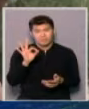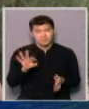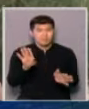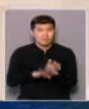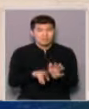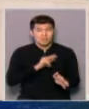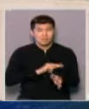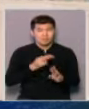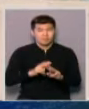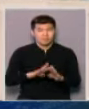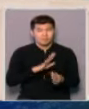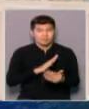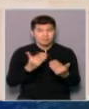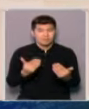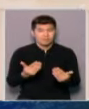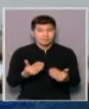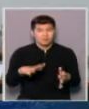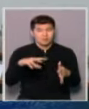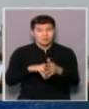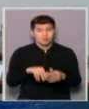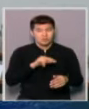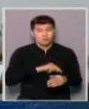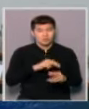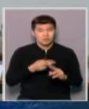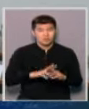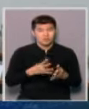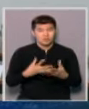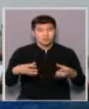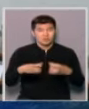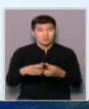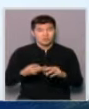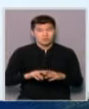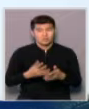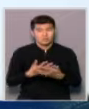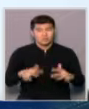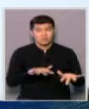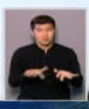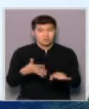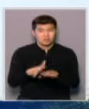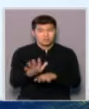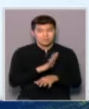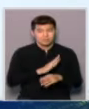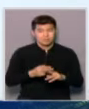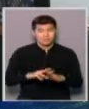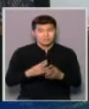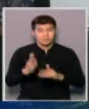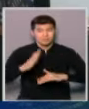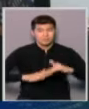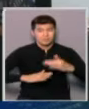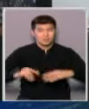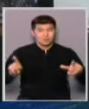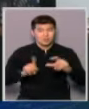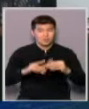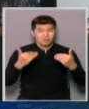тұрақты жұмысқа орналасқан. Бұған қоса еңбек бағдарламасы шеңберінде ілкімді істер атқарылуда. Мамандардың